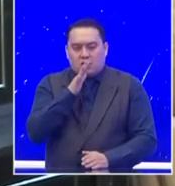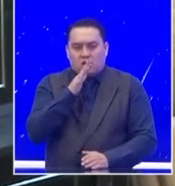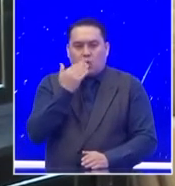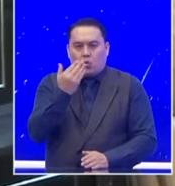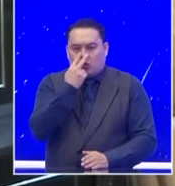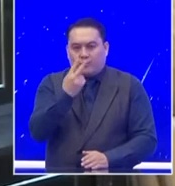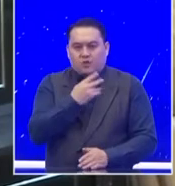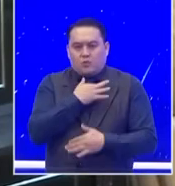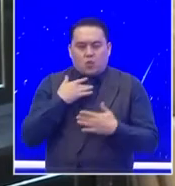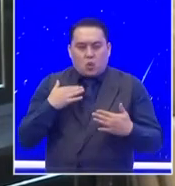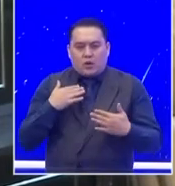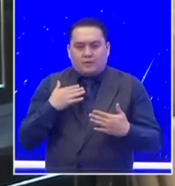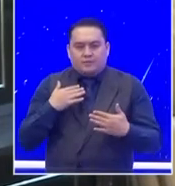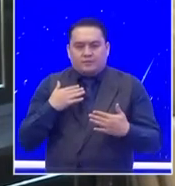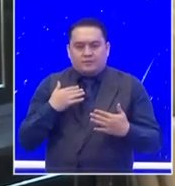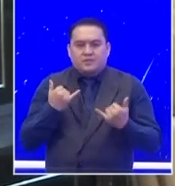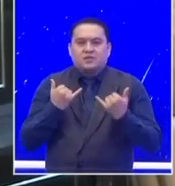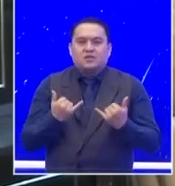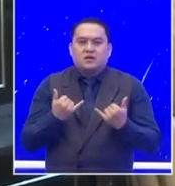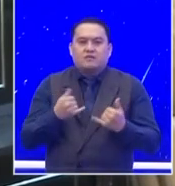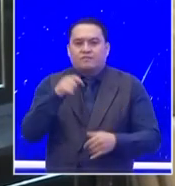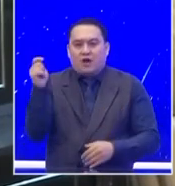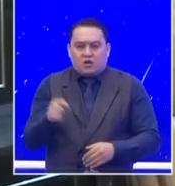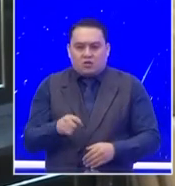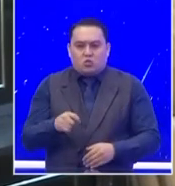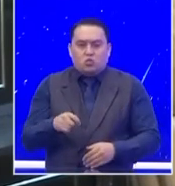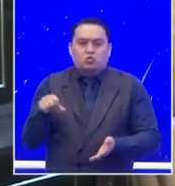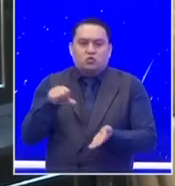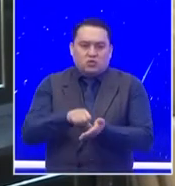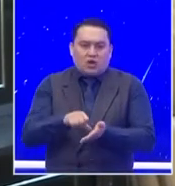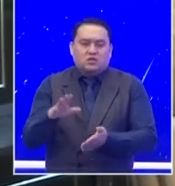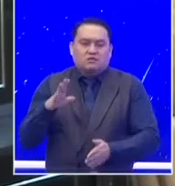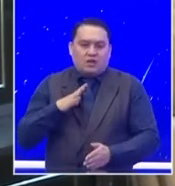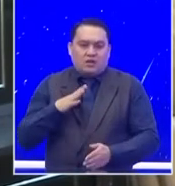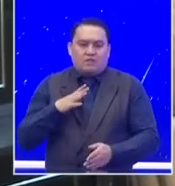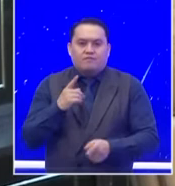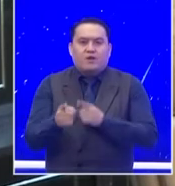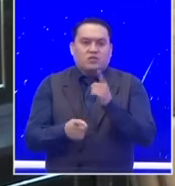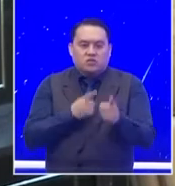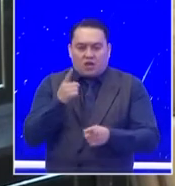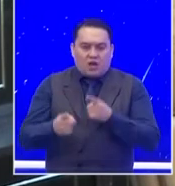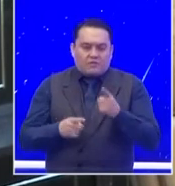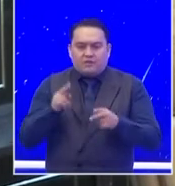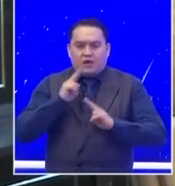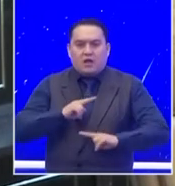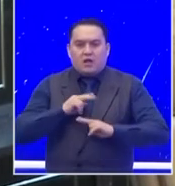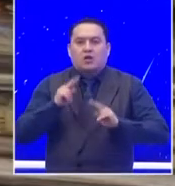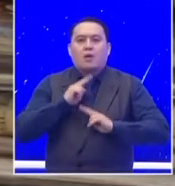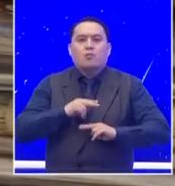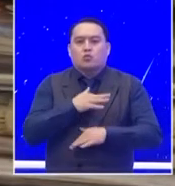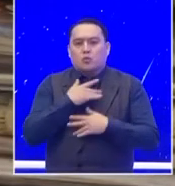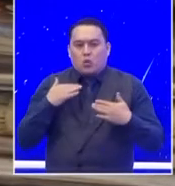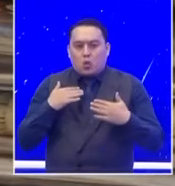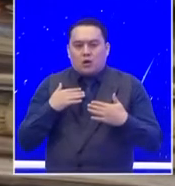веку увидел очень много. И войну прошел, и мир восстанавливал после войны, и работал очень